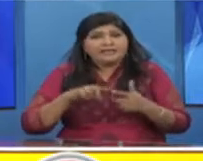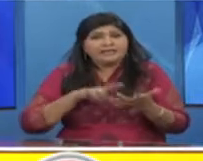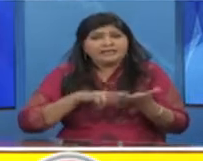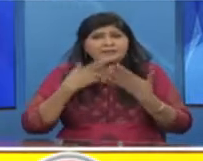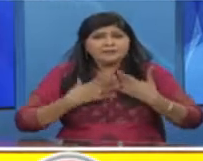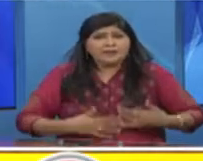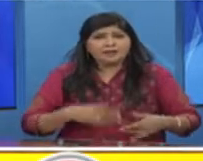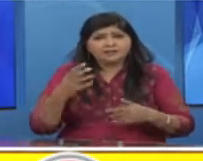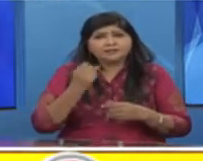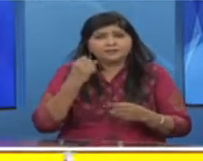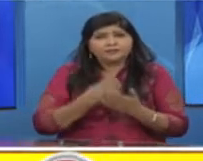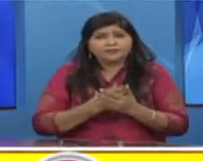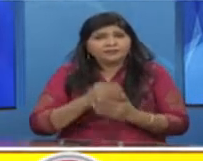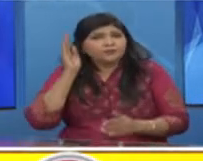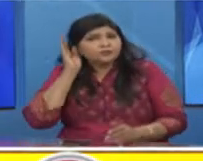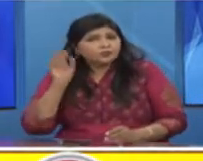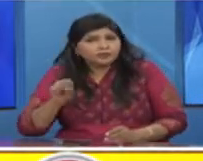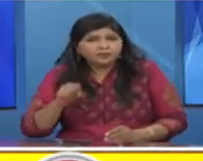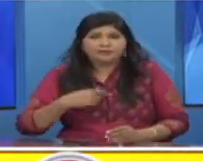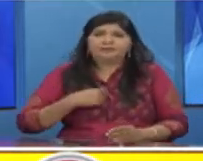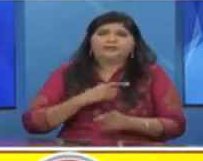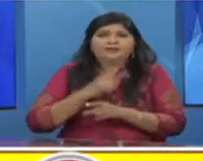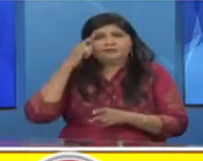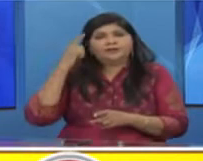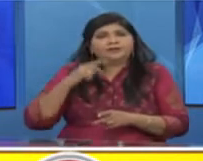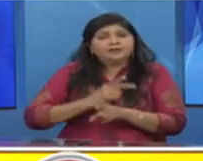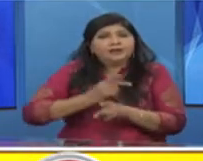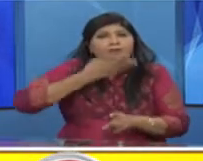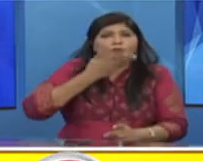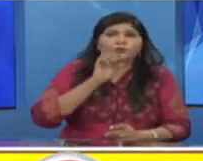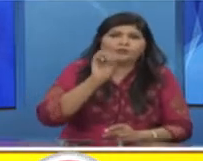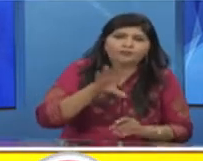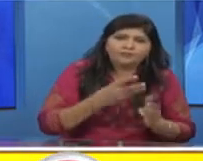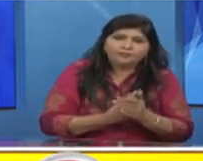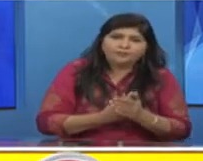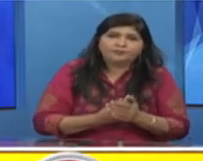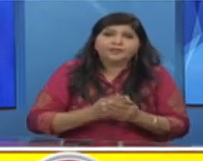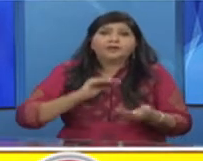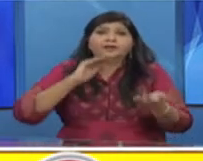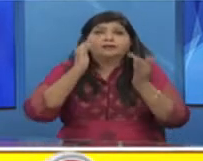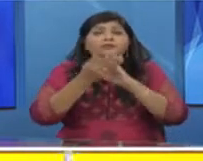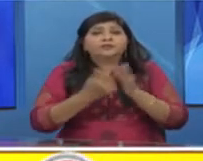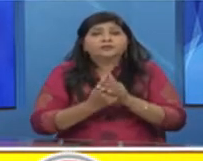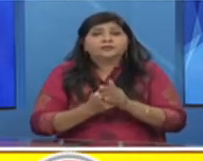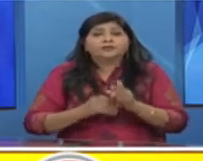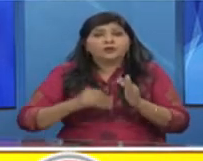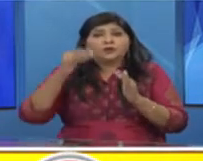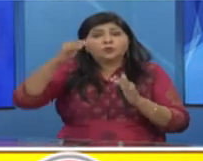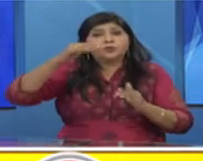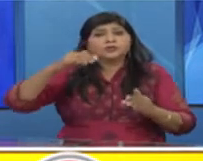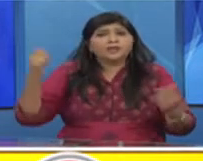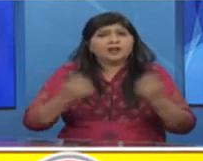सुना, मैं सोचता हूं मैं आपको भी सुनाऊं। आप कल्पना करिए, विश्व का सबसे ऊंचा